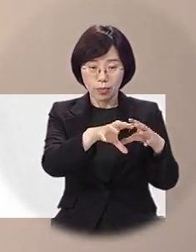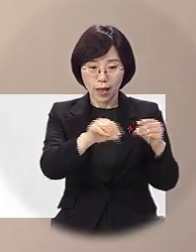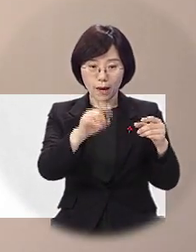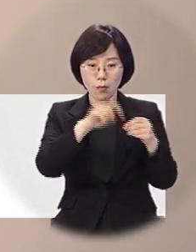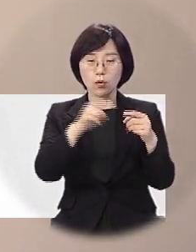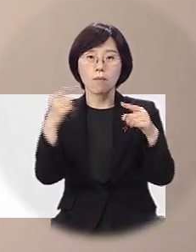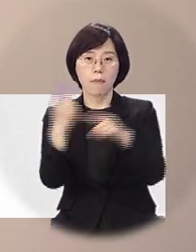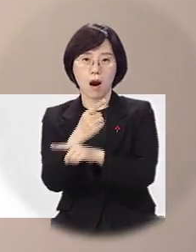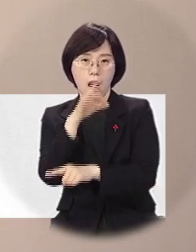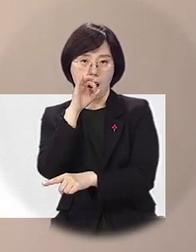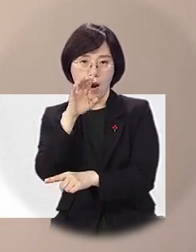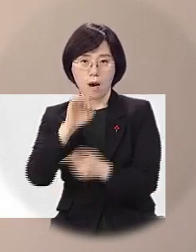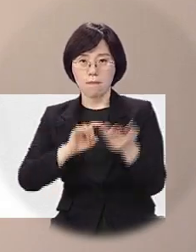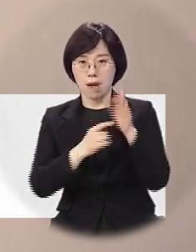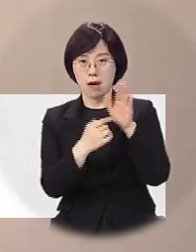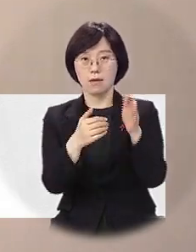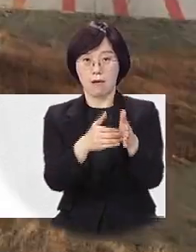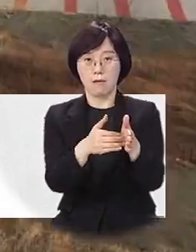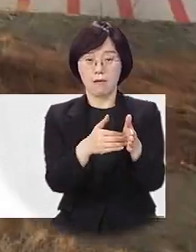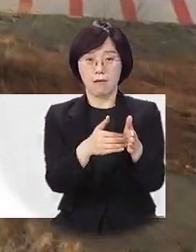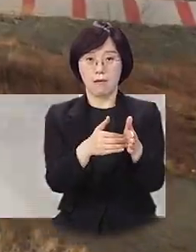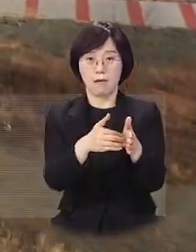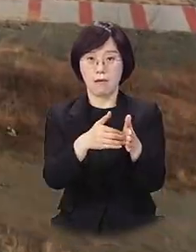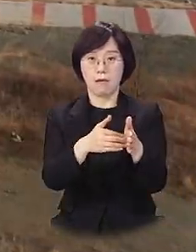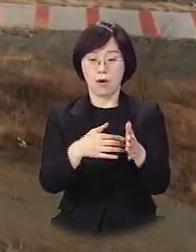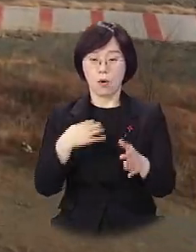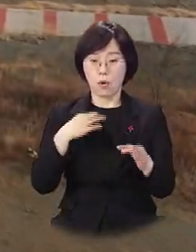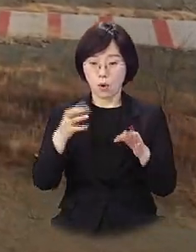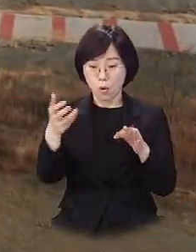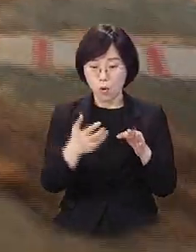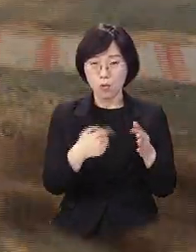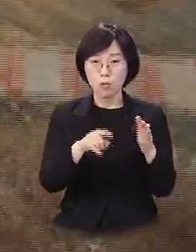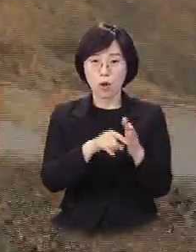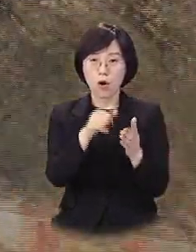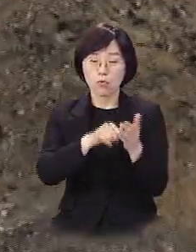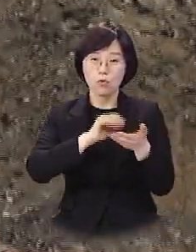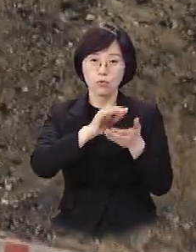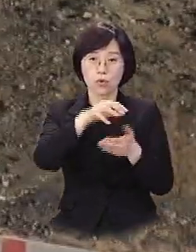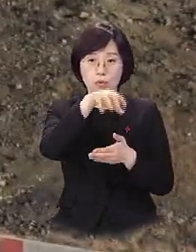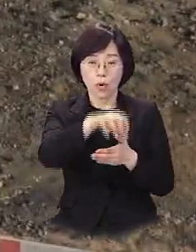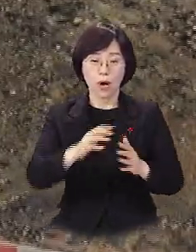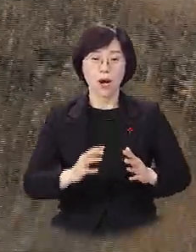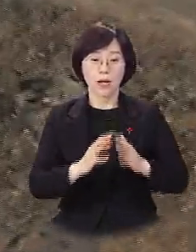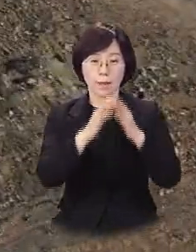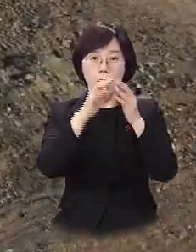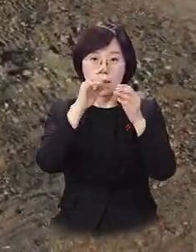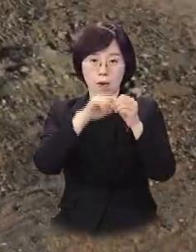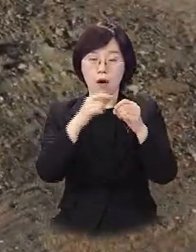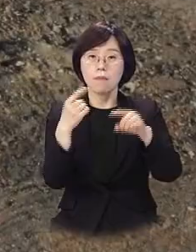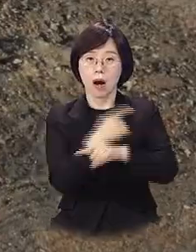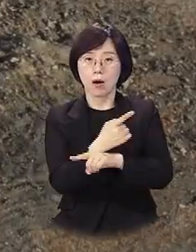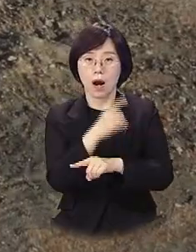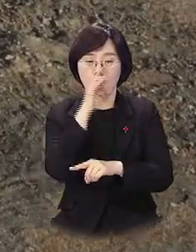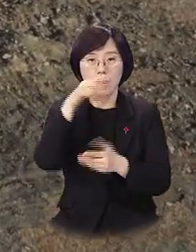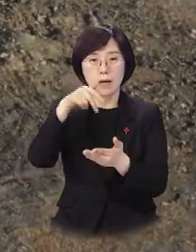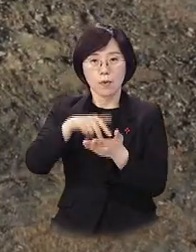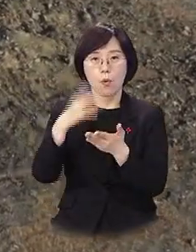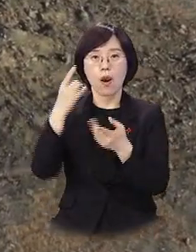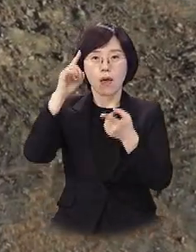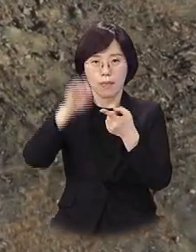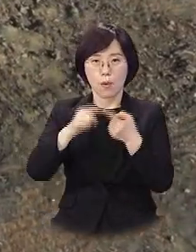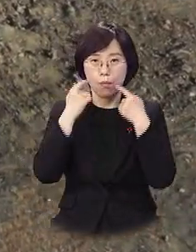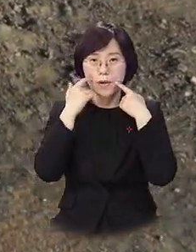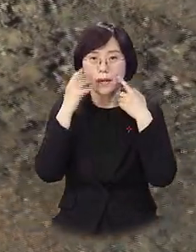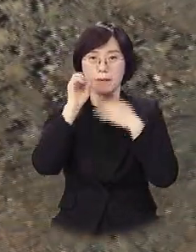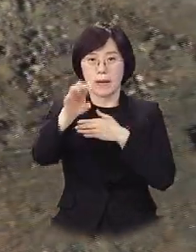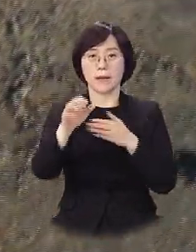용도 변경이 불가능하다고 밝혔습니다. 아울렛 입주를 위한 물류 유통 시설로 개발 계획을 변경할 수 없다는 기존 입장을 못